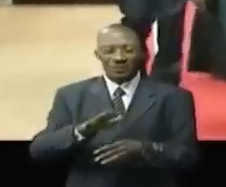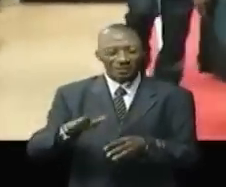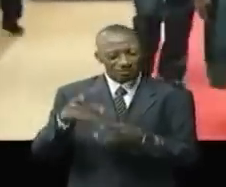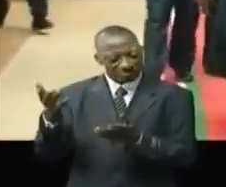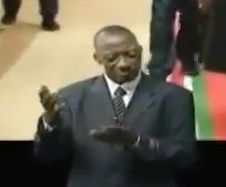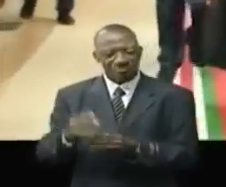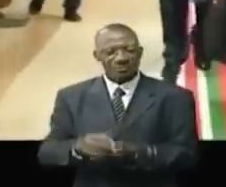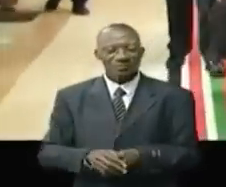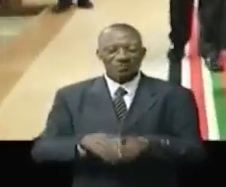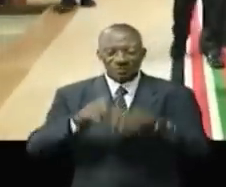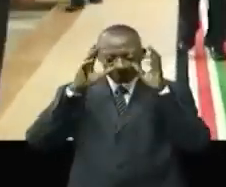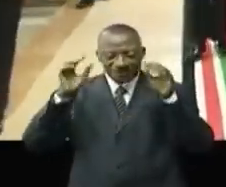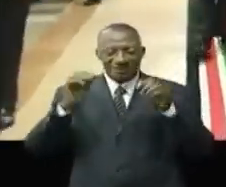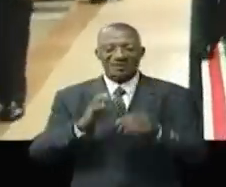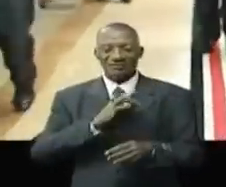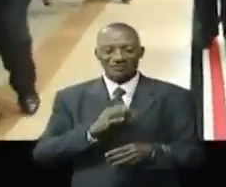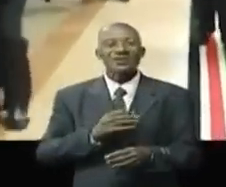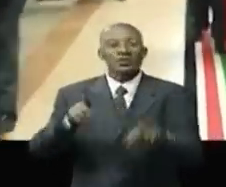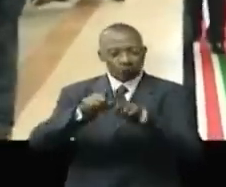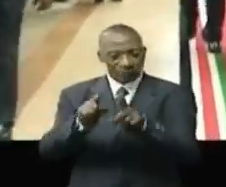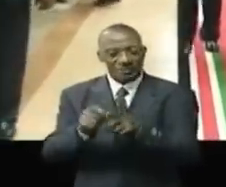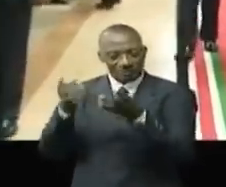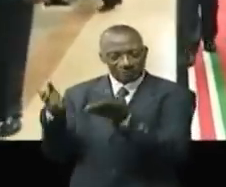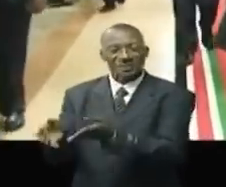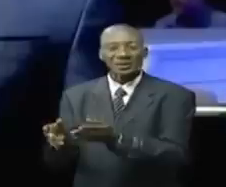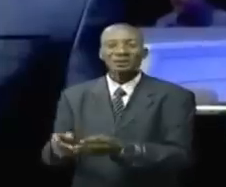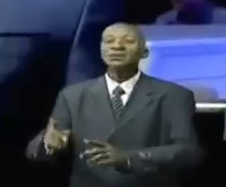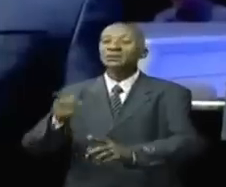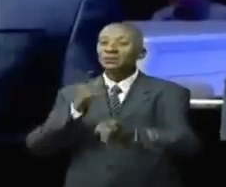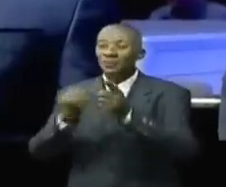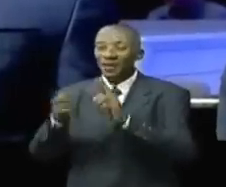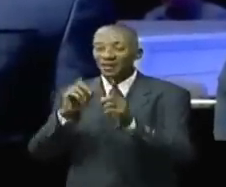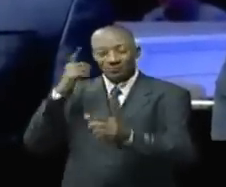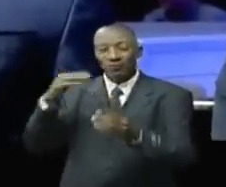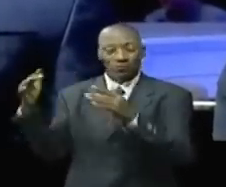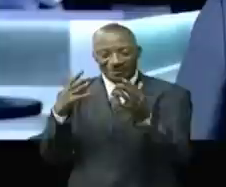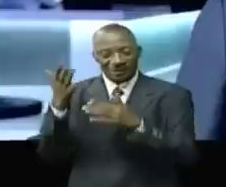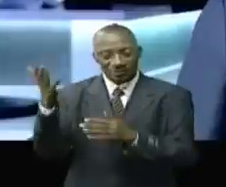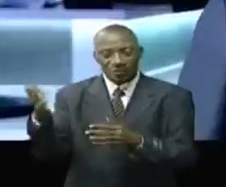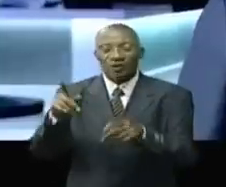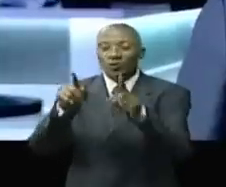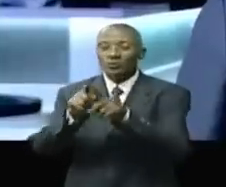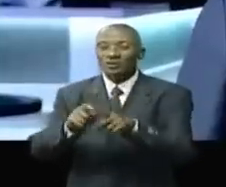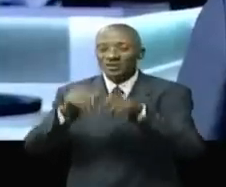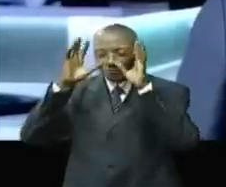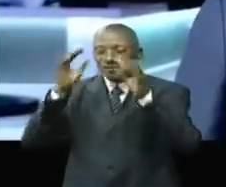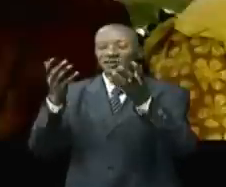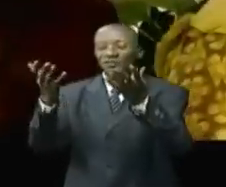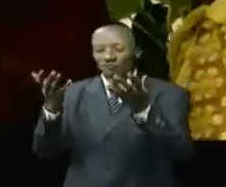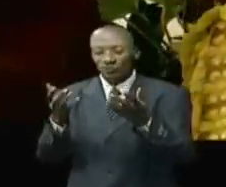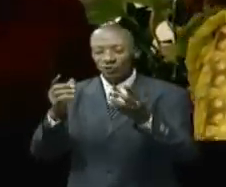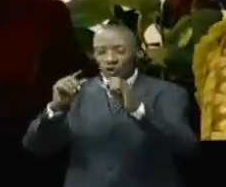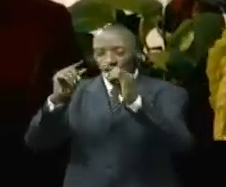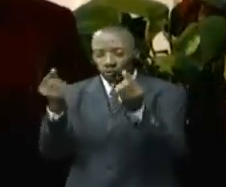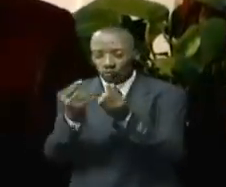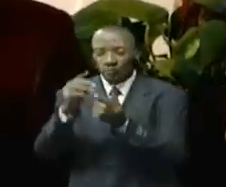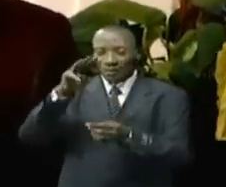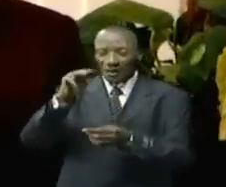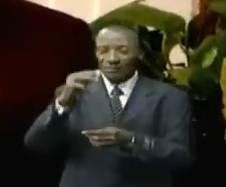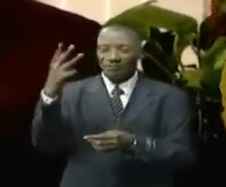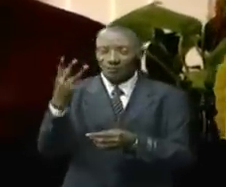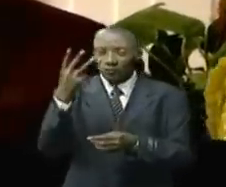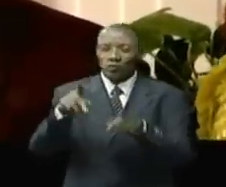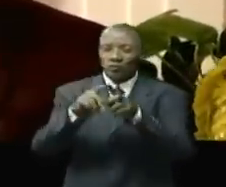certains voisins et surtout exiger les retraits immédiats des troupes étrangères du sol congolais. Ce troisième conclave